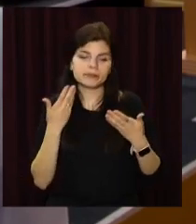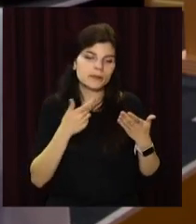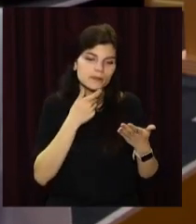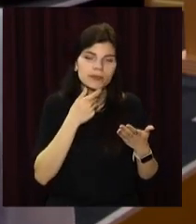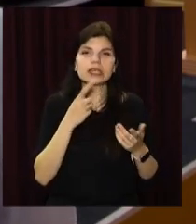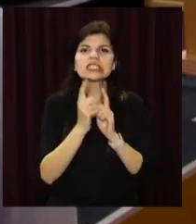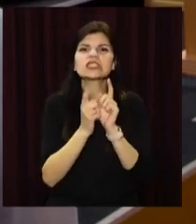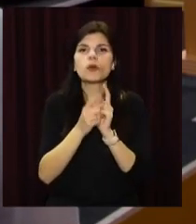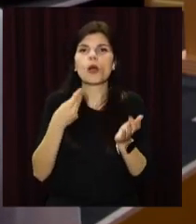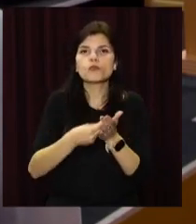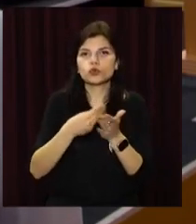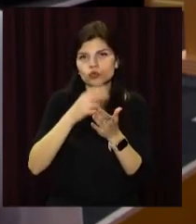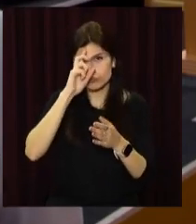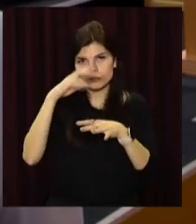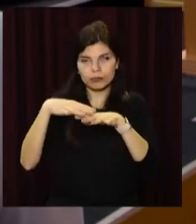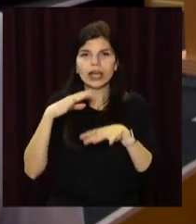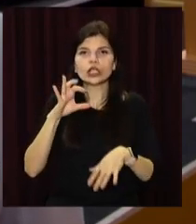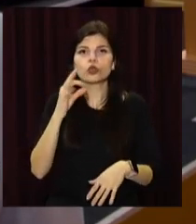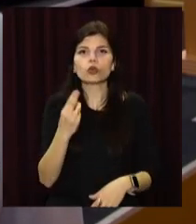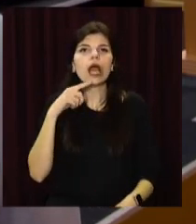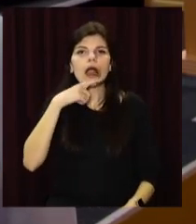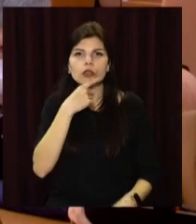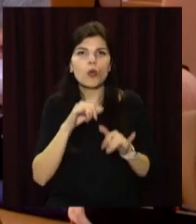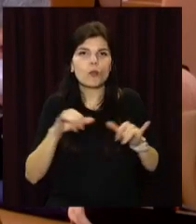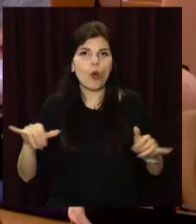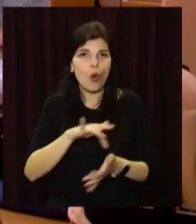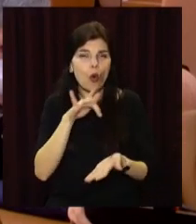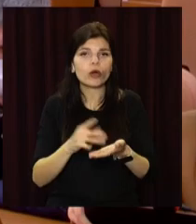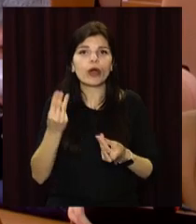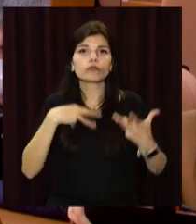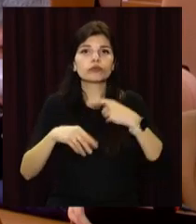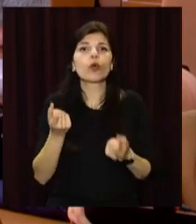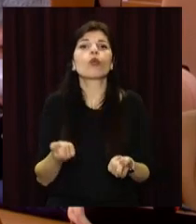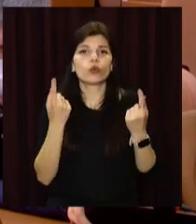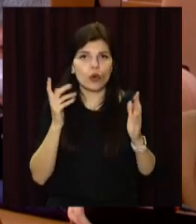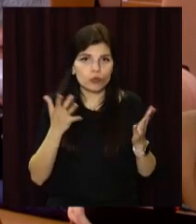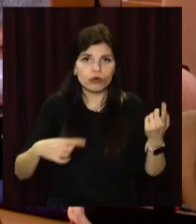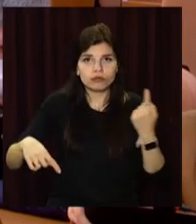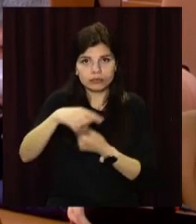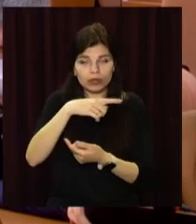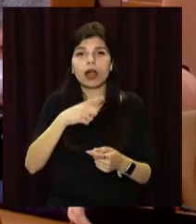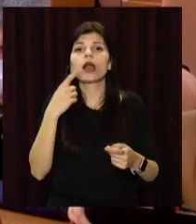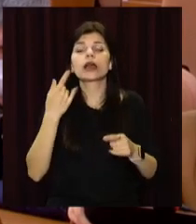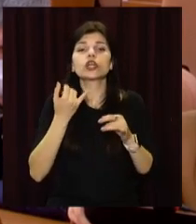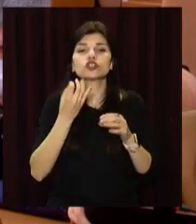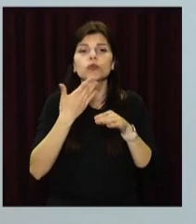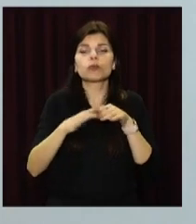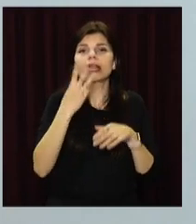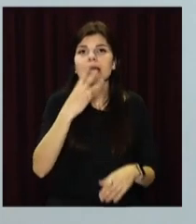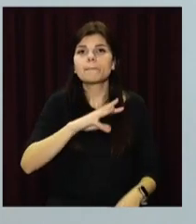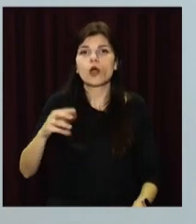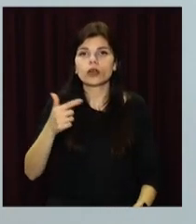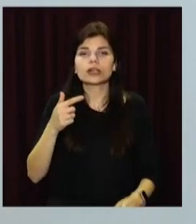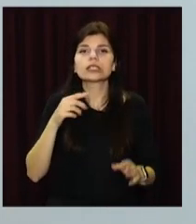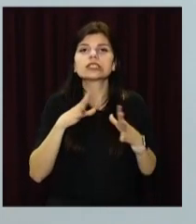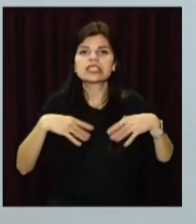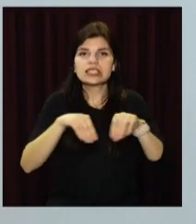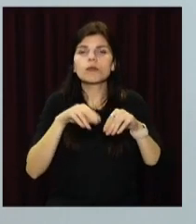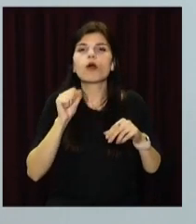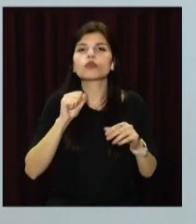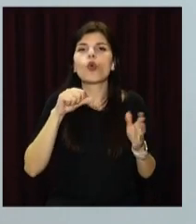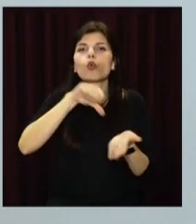змін в бюджеті та соціально-економічного розвитку міста. А ще на сесії виділили майже 3 мільйони гривень на допомогу сім'ям загиблих